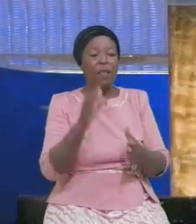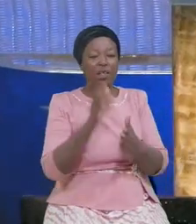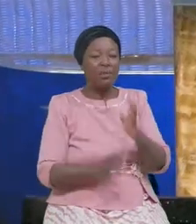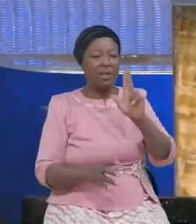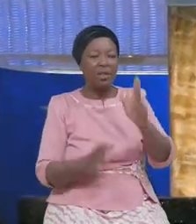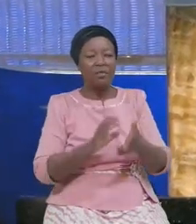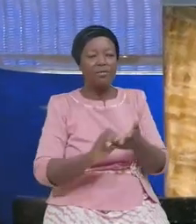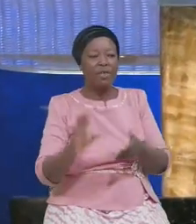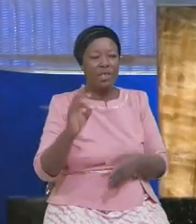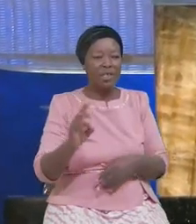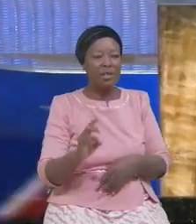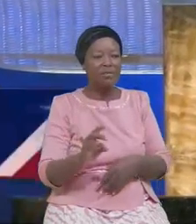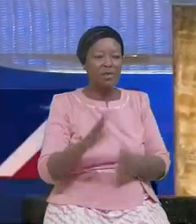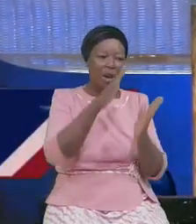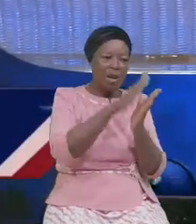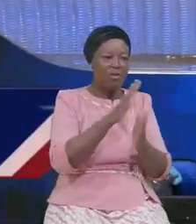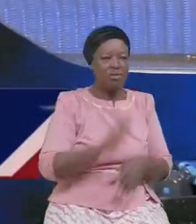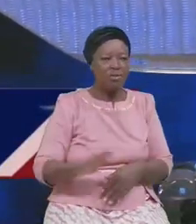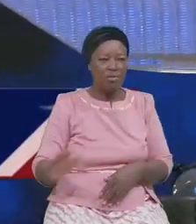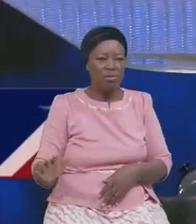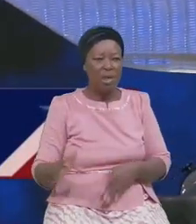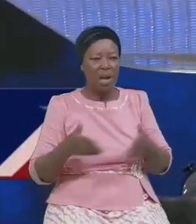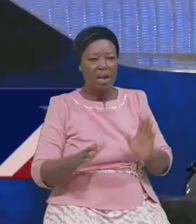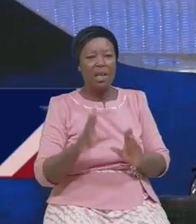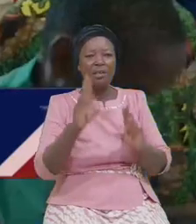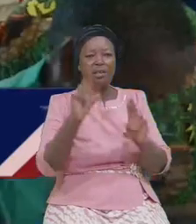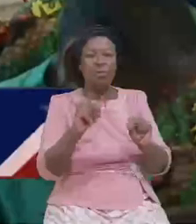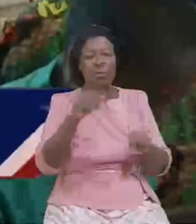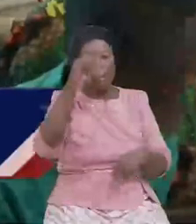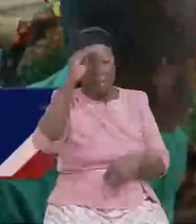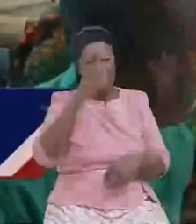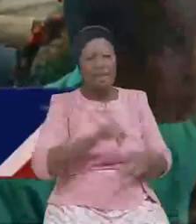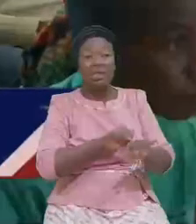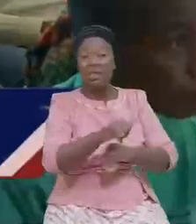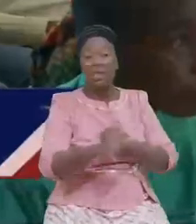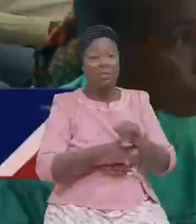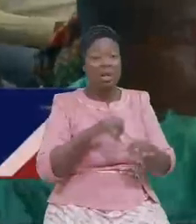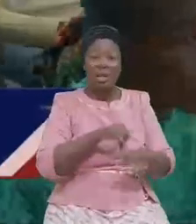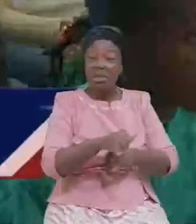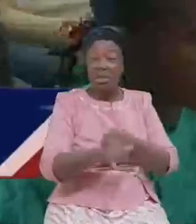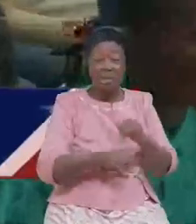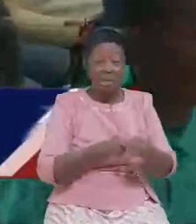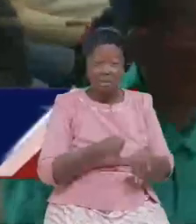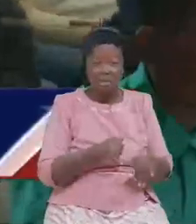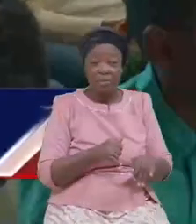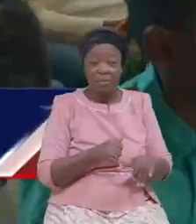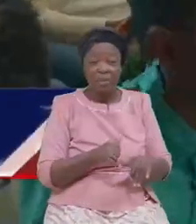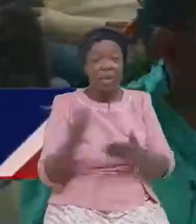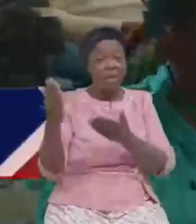Petits enfants, que personne ne vous séduise. La séduction, la